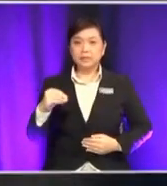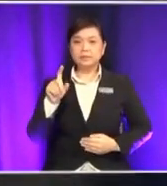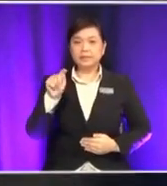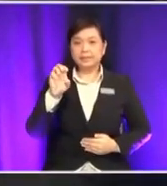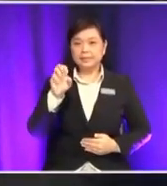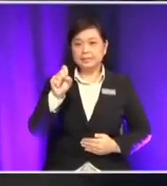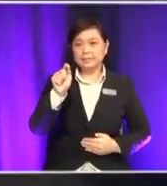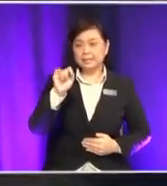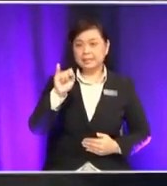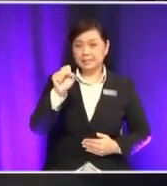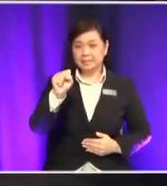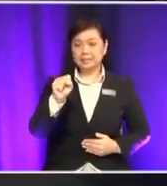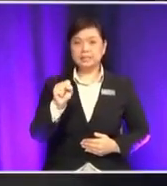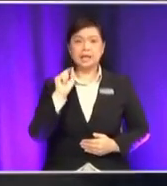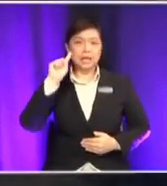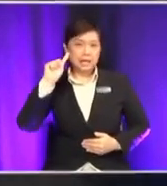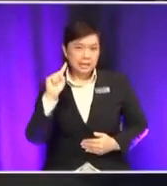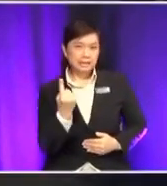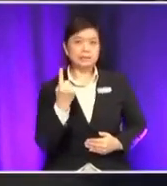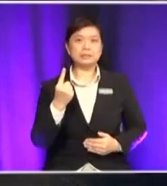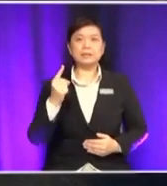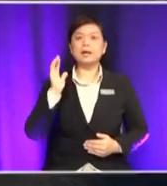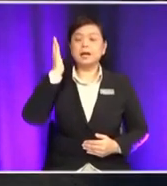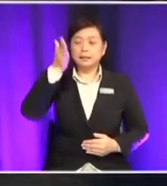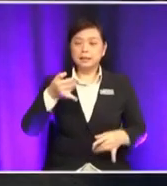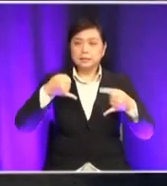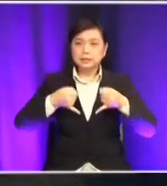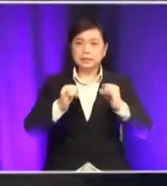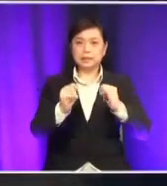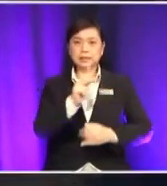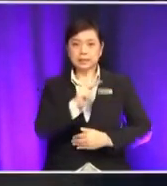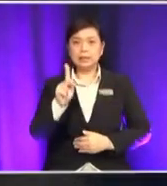mendengar rendah dan juga akan belajar hari ini kemudian